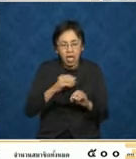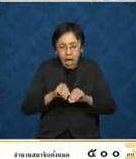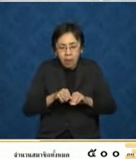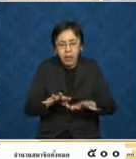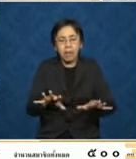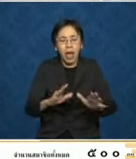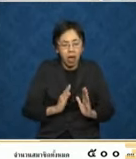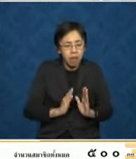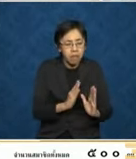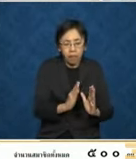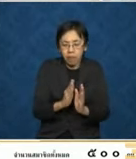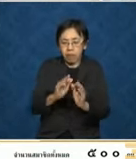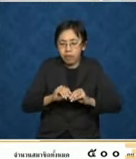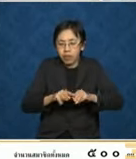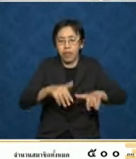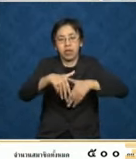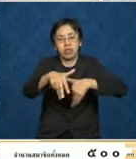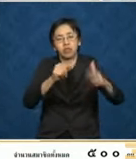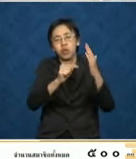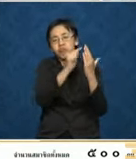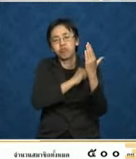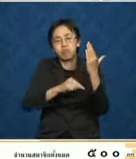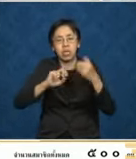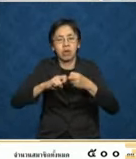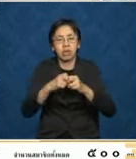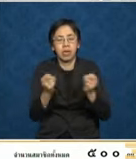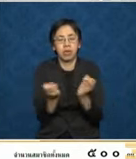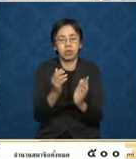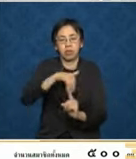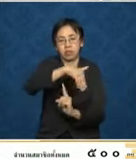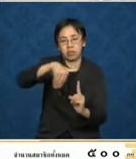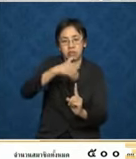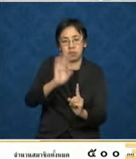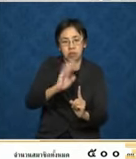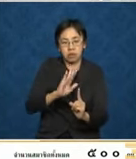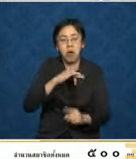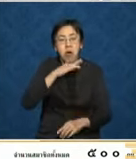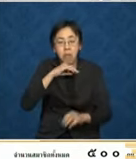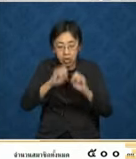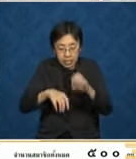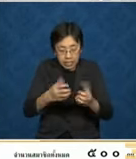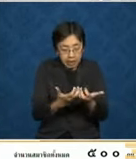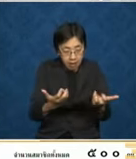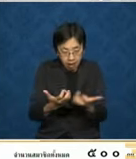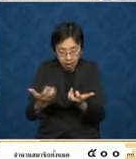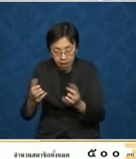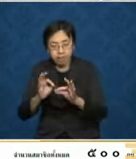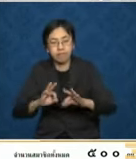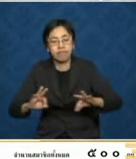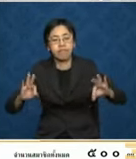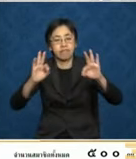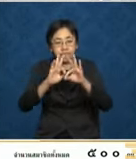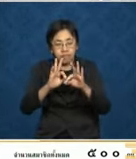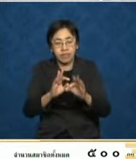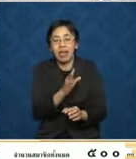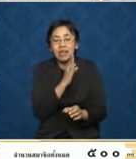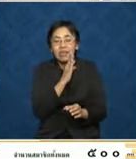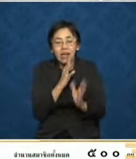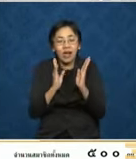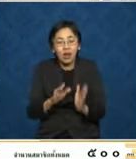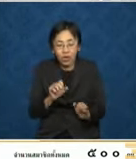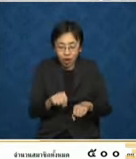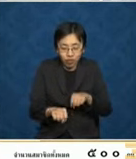ไปทุกชุมชนนะครับซึ่งจะได้ไม่เป็นปัญหาเรื่องสิ่งแวดล้อมการคัดแยกขยะเนี่ยถือว่าเป็นสิ่งสำคัญฉะนั้นเมื่อซาเล้งเนี่ยนะครับ